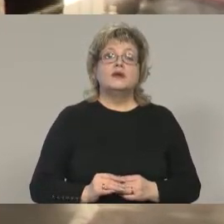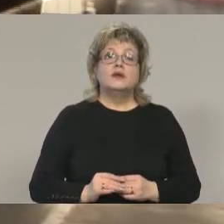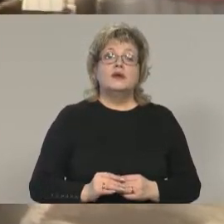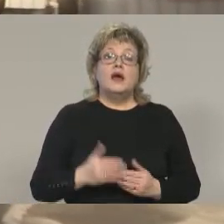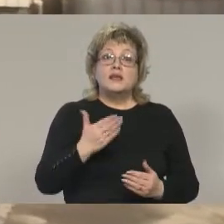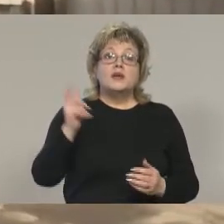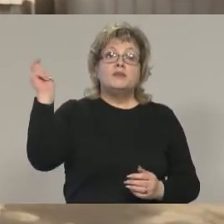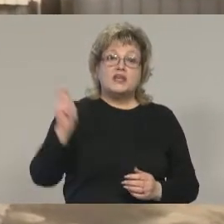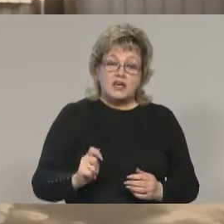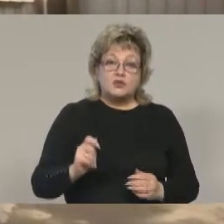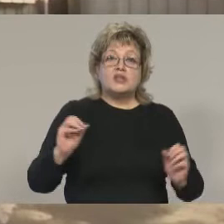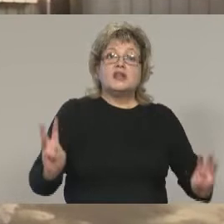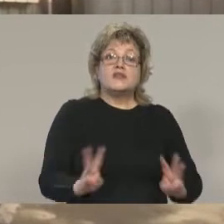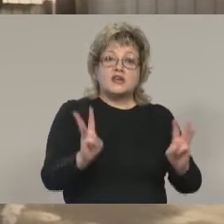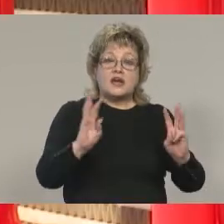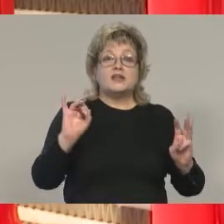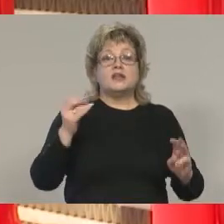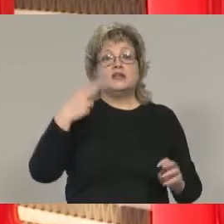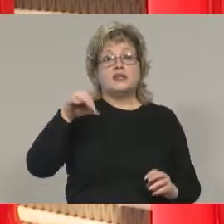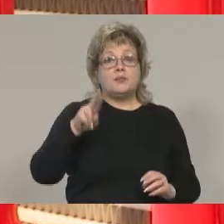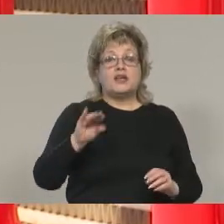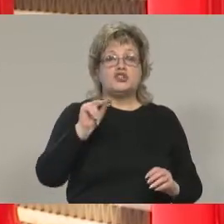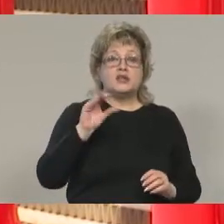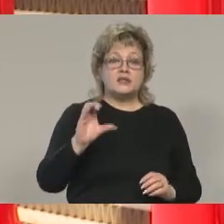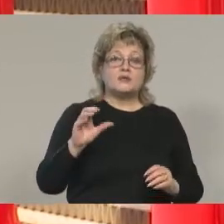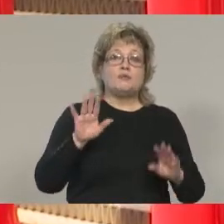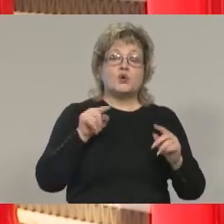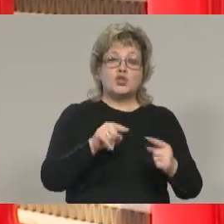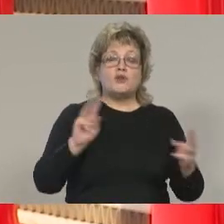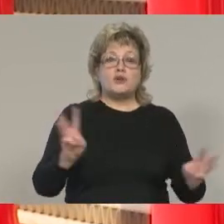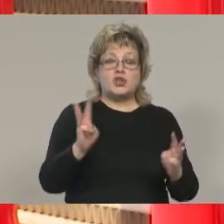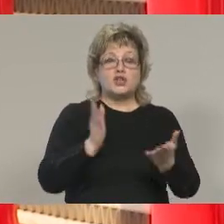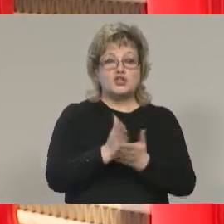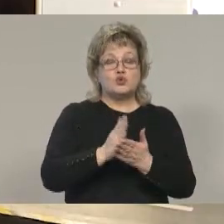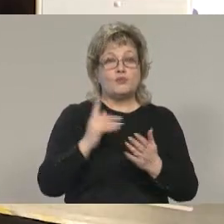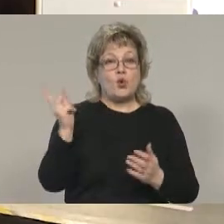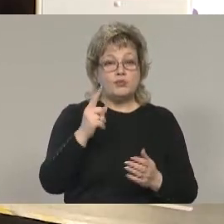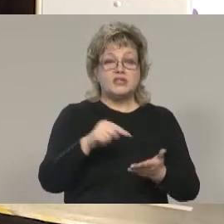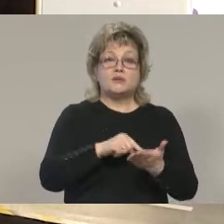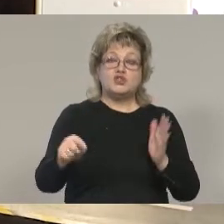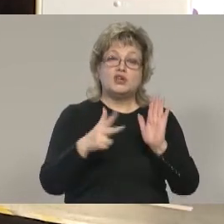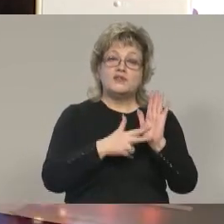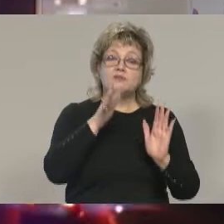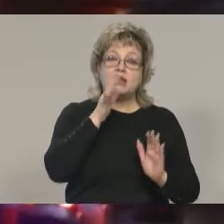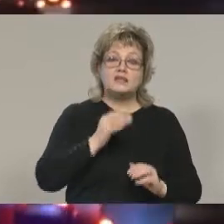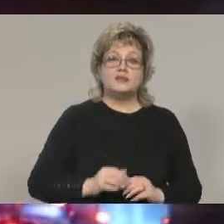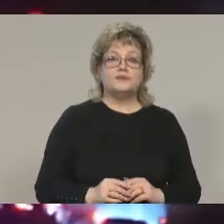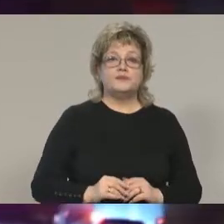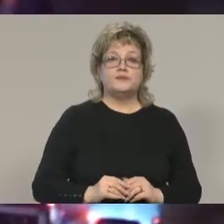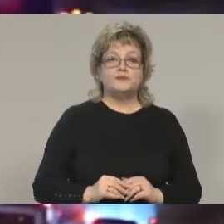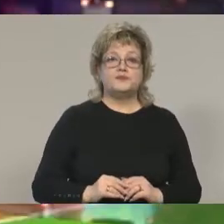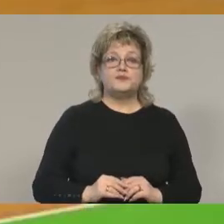Они приедут и на возгорание, и на ДТП, и на ЧС. Противопожарная служба области отмечает 8-летие.